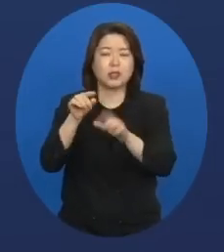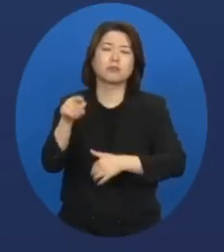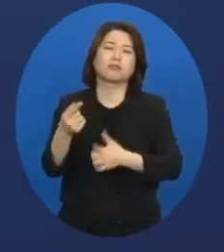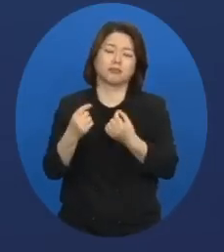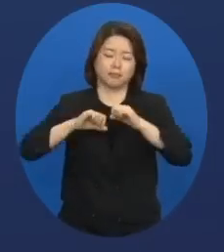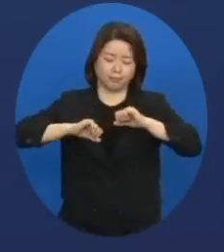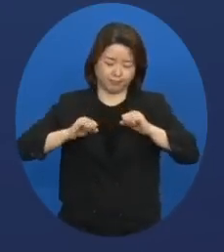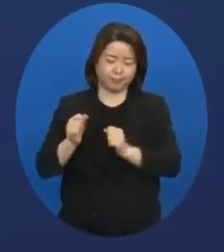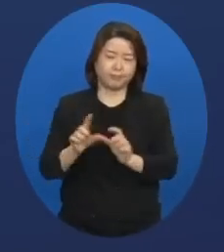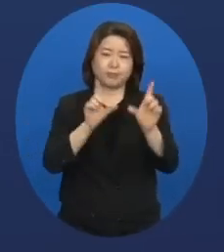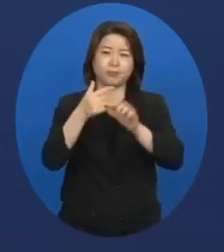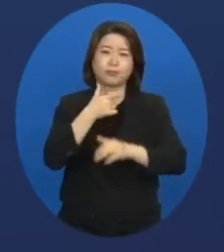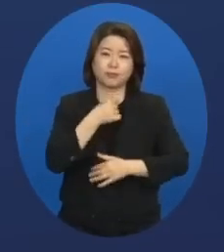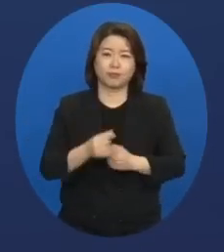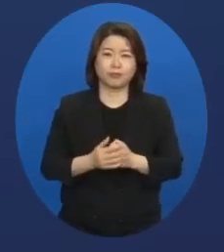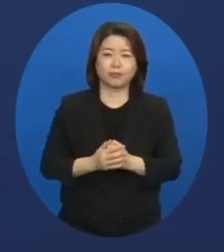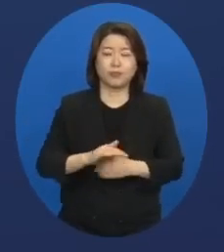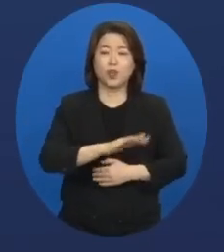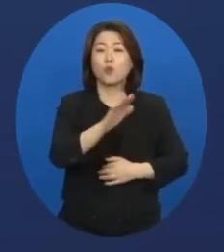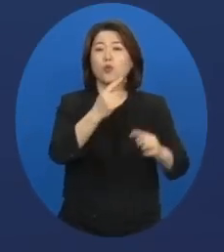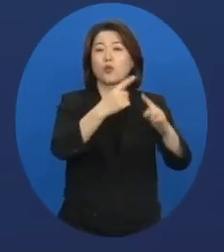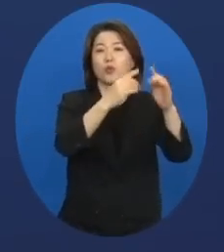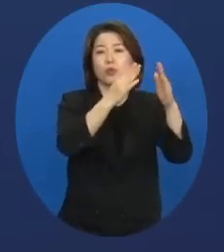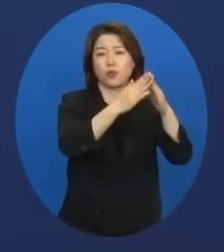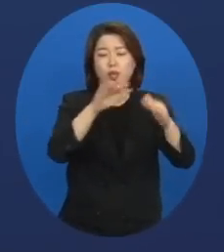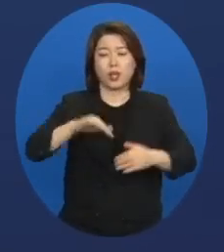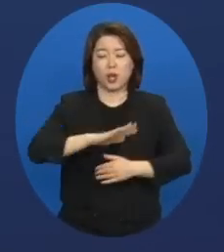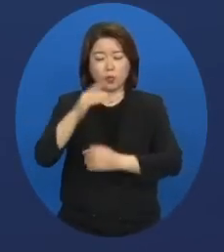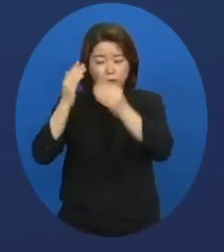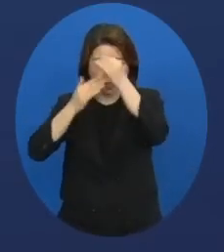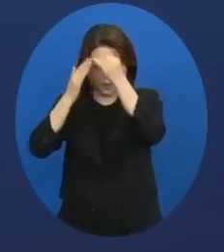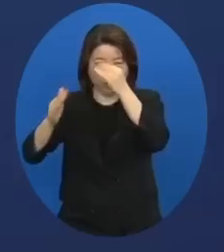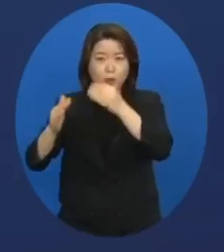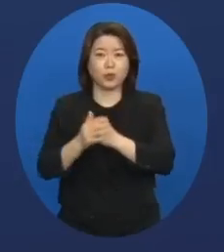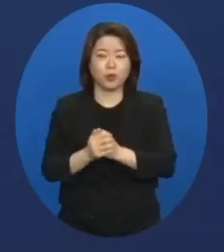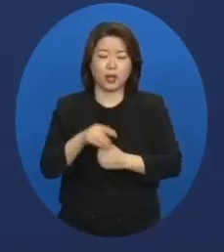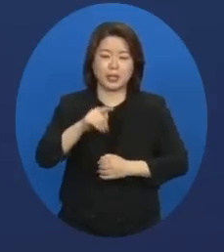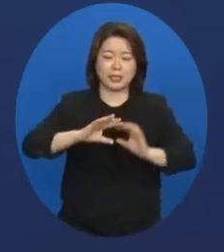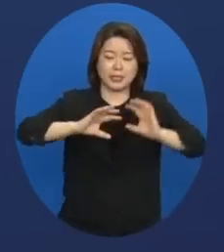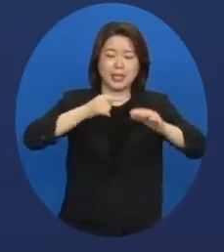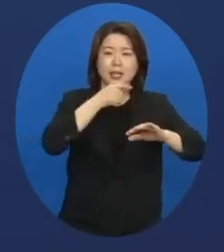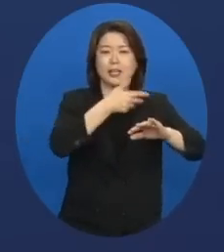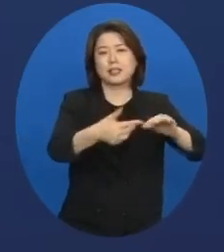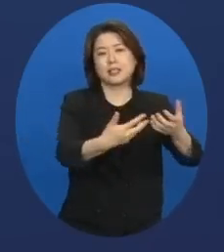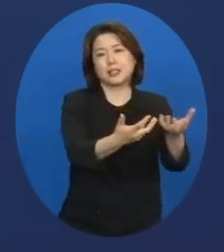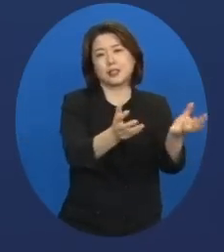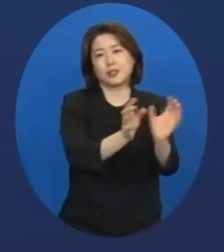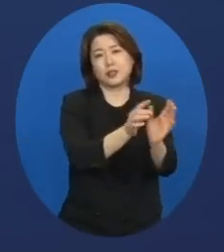살겠습니다. 우리 교회가 또 우리 성도들이 이 나라 민족을